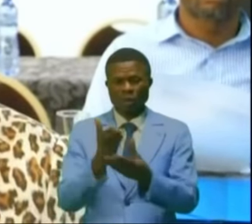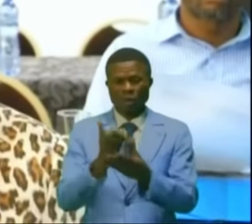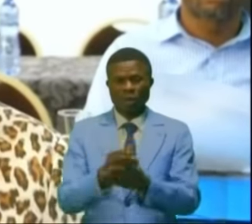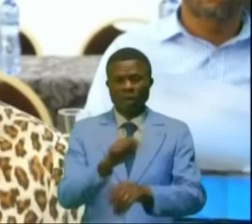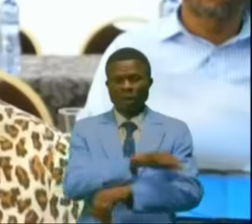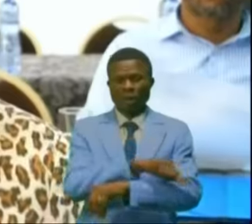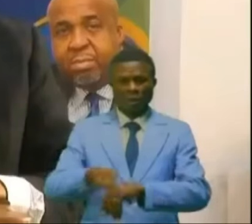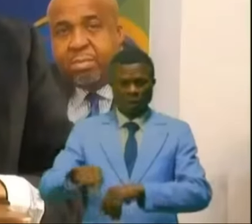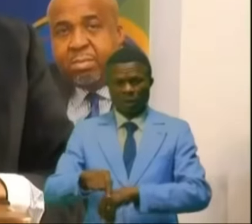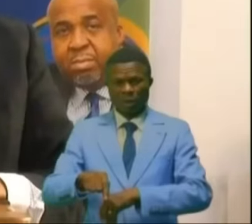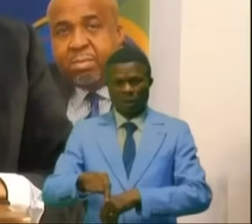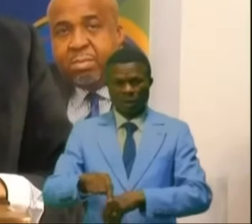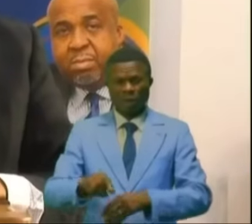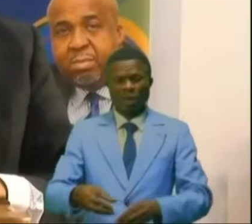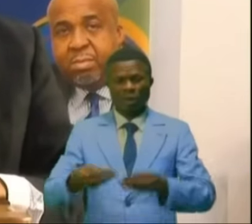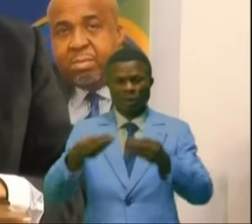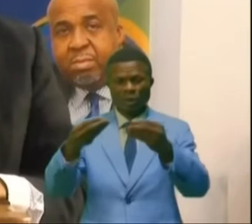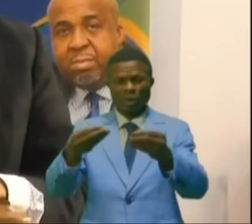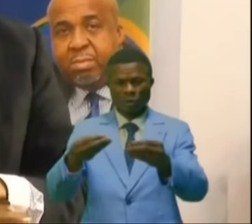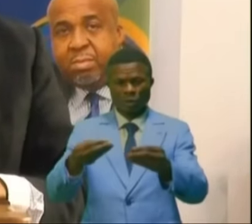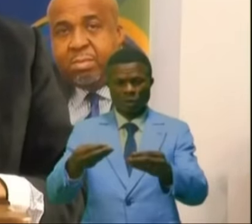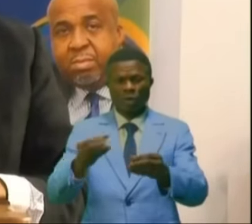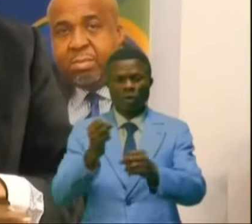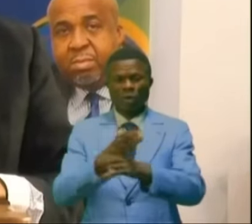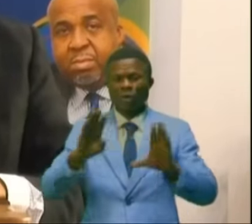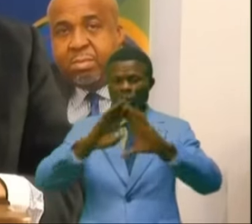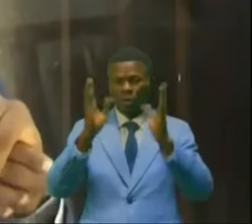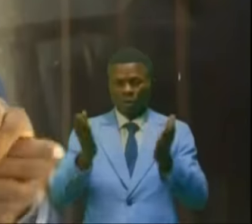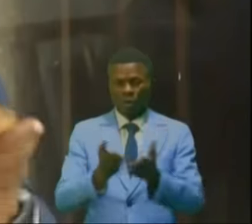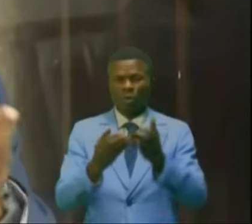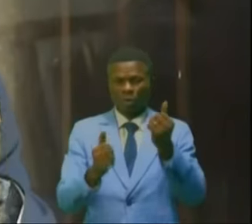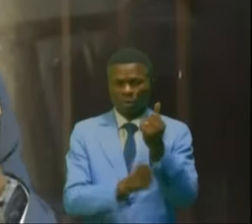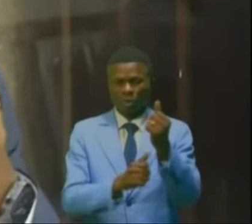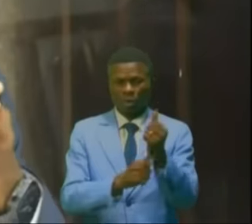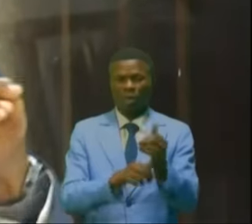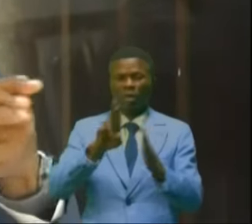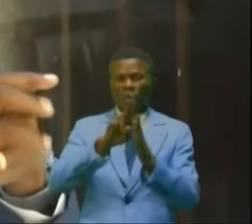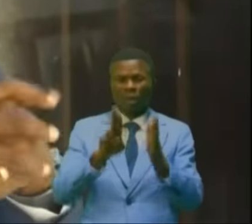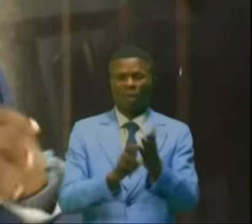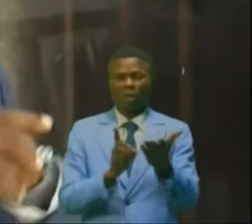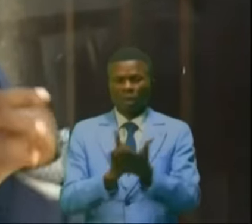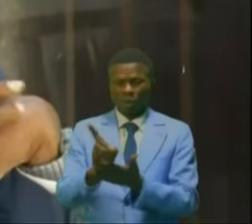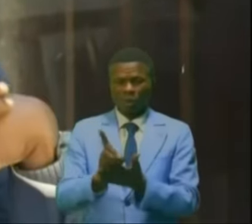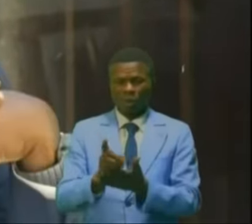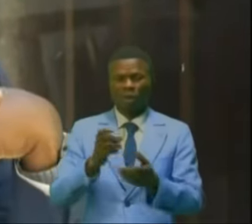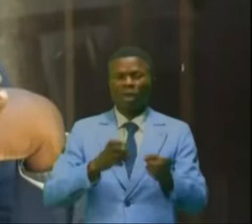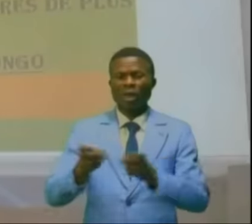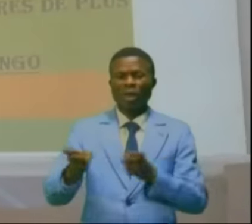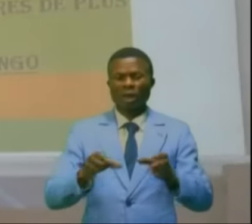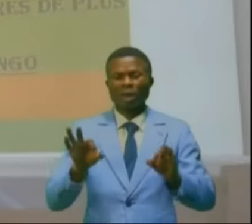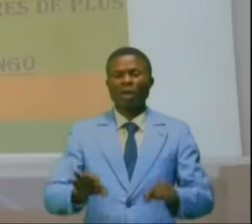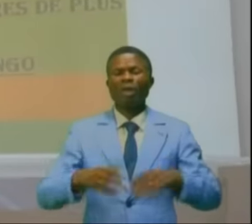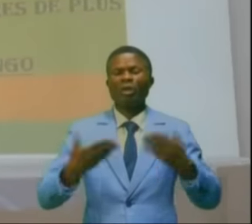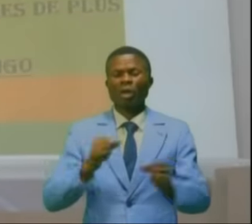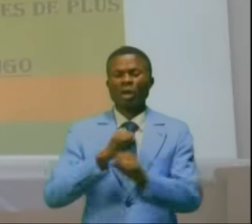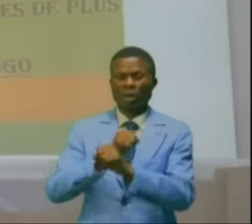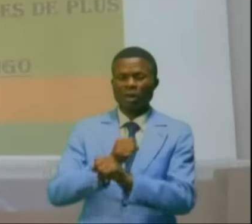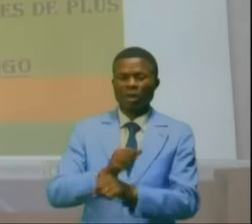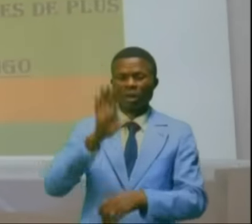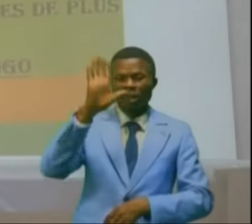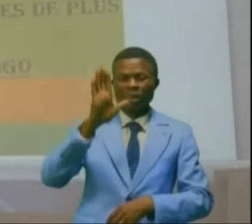administratif qui mettra à la disposition des communautés les règles de droit sur la gestion des terres de plus de 5